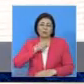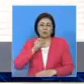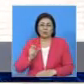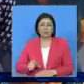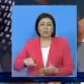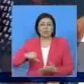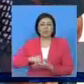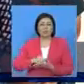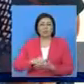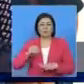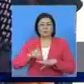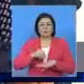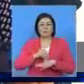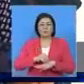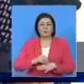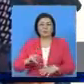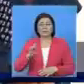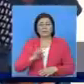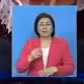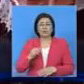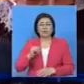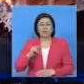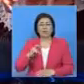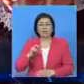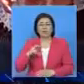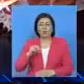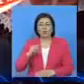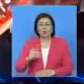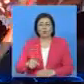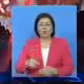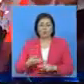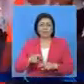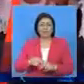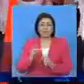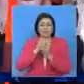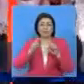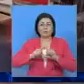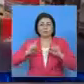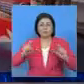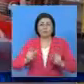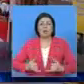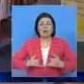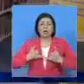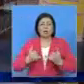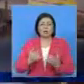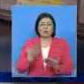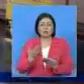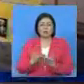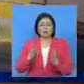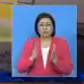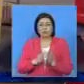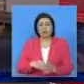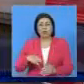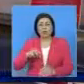қатысты. Аудан әкімі Жанболат Жидеханов мерейлі мереке қарсаңында бой көтерген мәдени нысанның ашылуымен құттықтады. 9 ауылдық